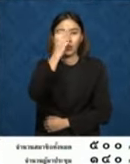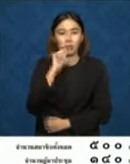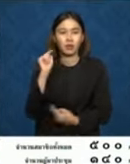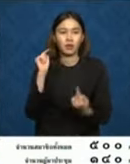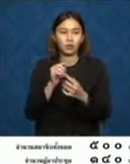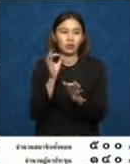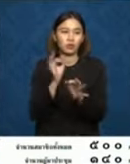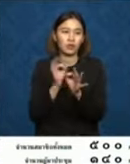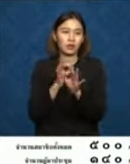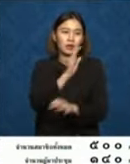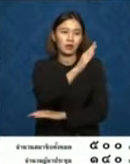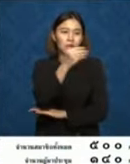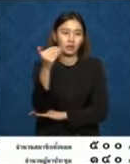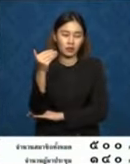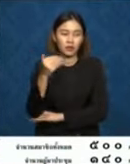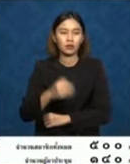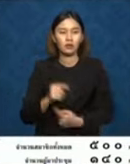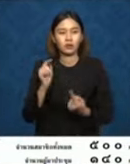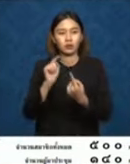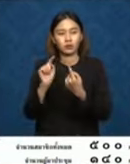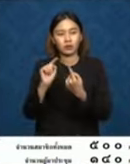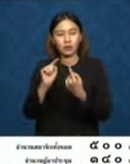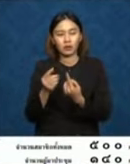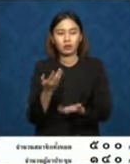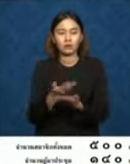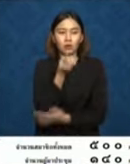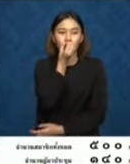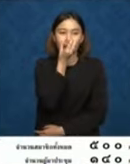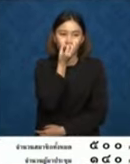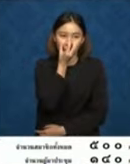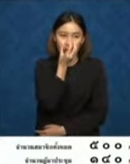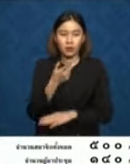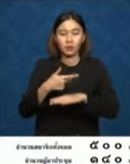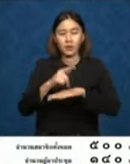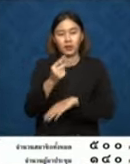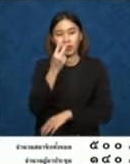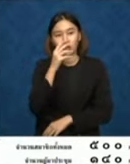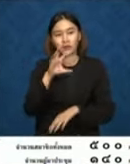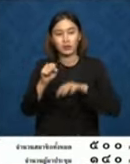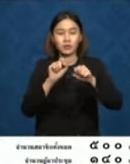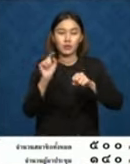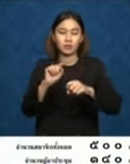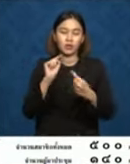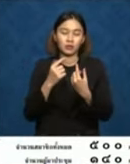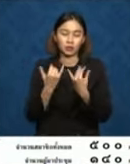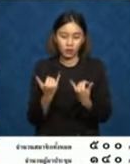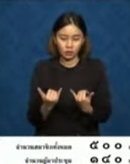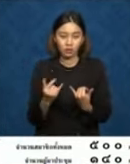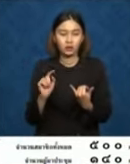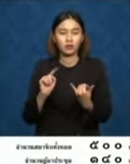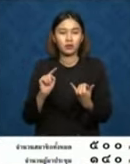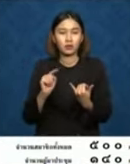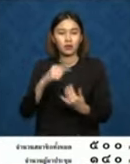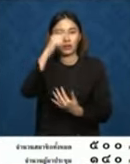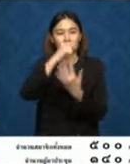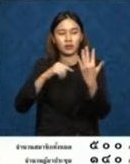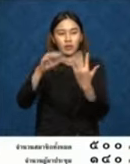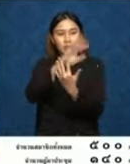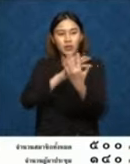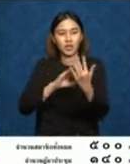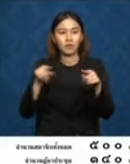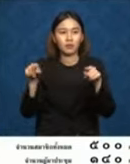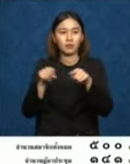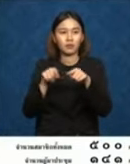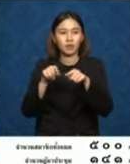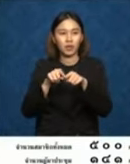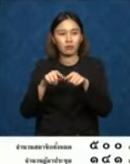ของธนาคารชาตินะครับในเรื่องของภาวะดอกเบี้ยท่านประธานจะสังเกตเห็นไหมครับว่าในยุคนี้ช่วงนี้ประเทศไทยเหมือนกับมีการ